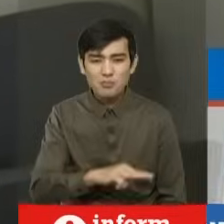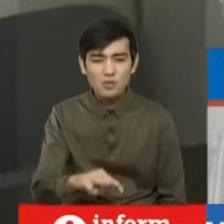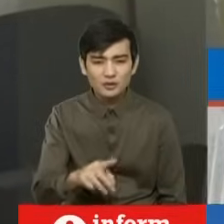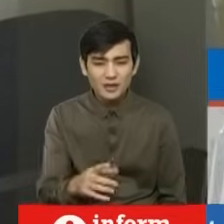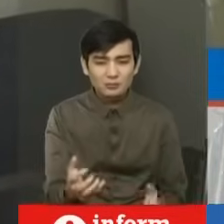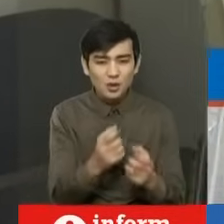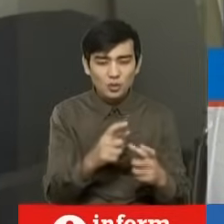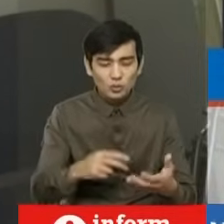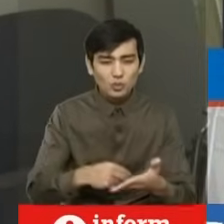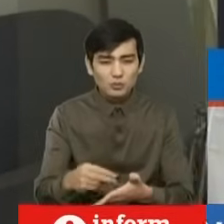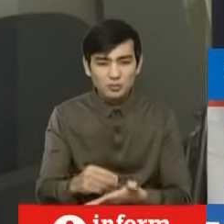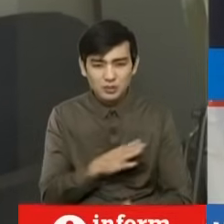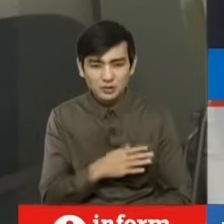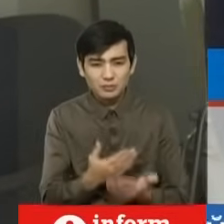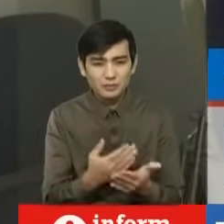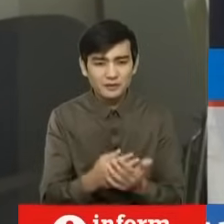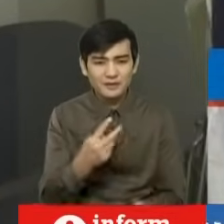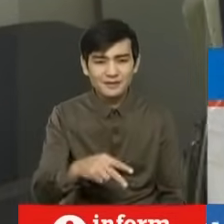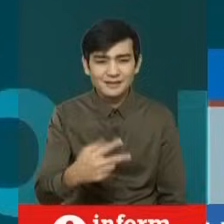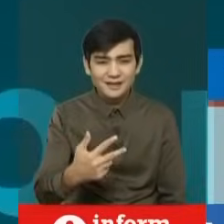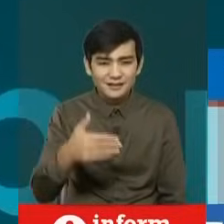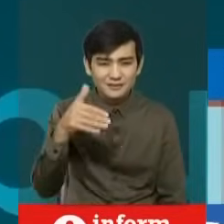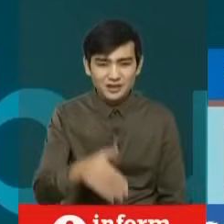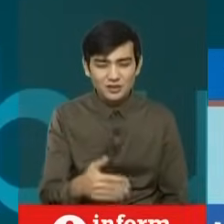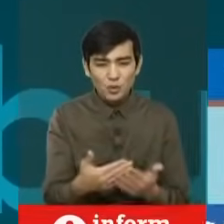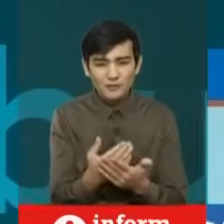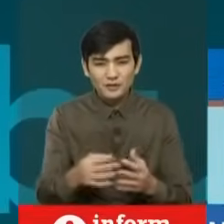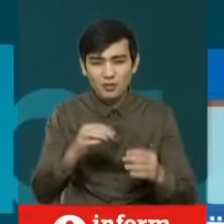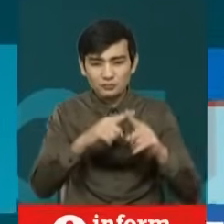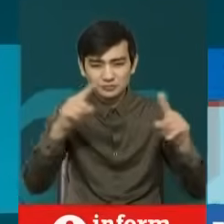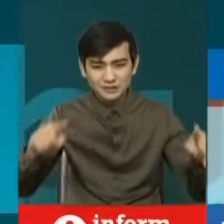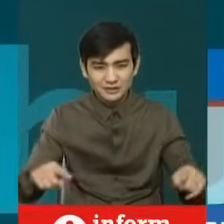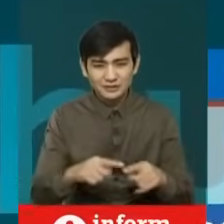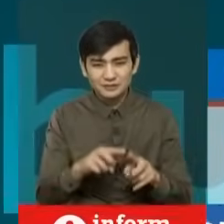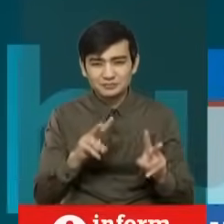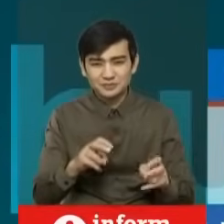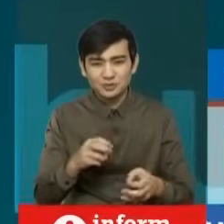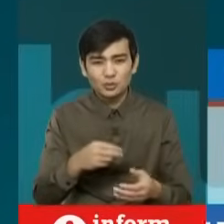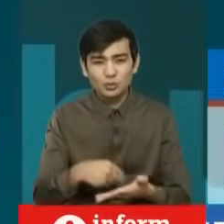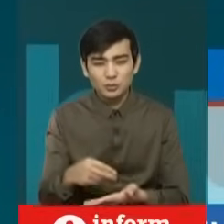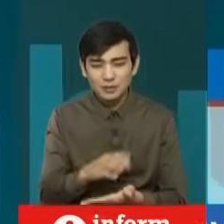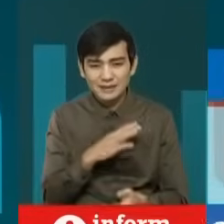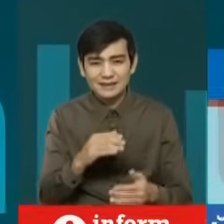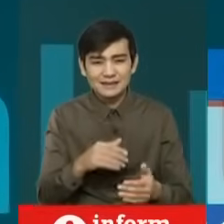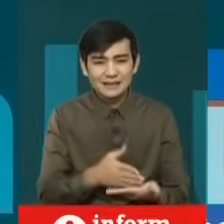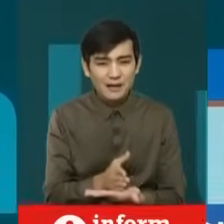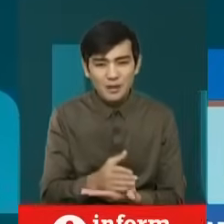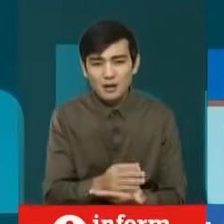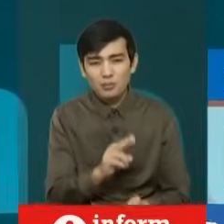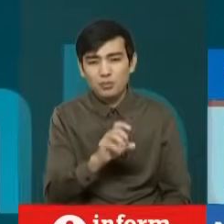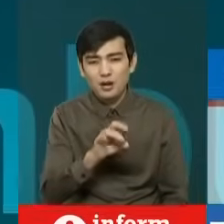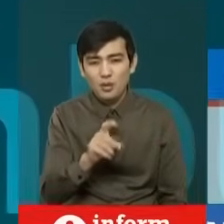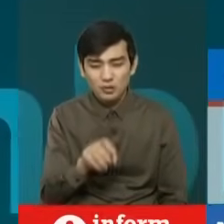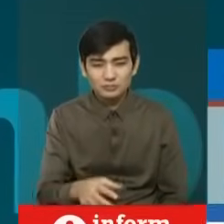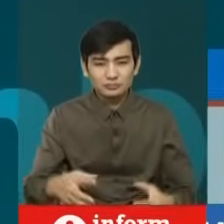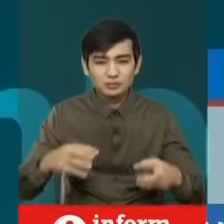Спасатели закупили более 23000 информационных табличек это указатели со схемами прохода в пункты сбора